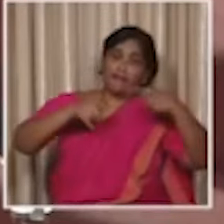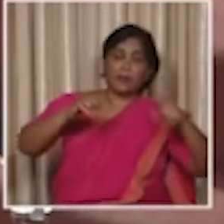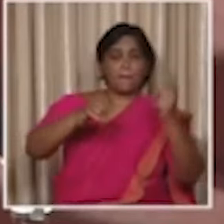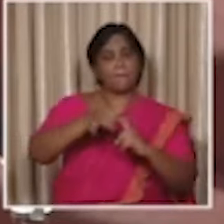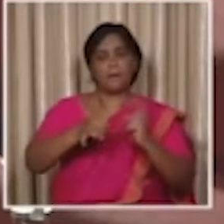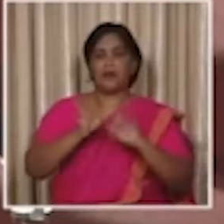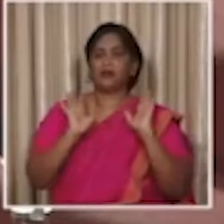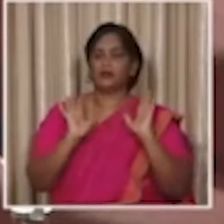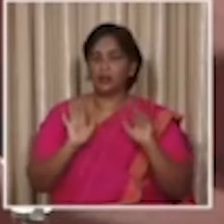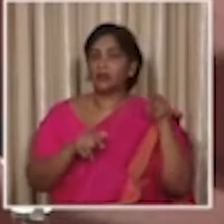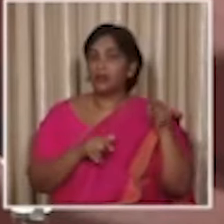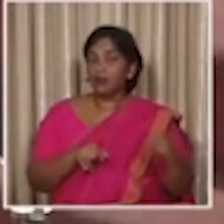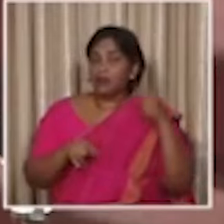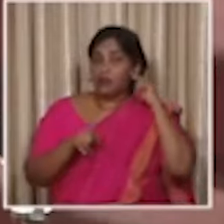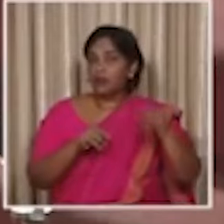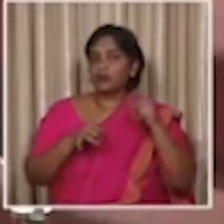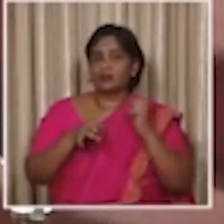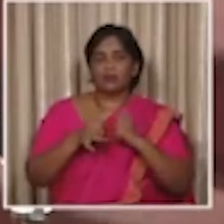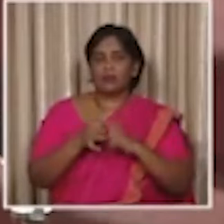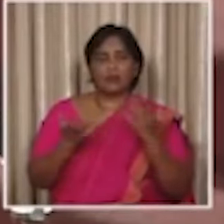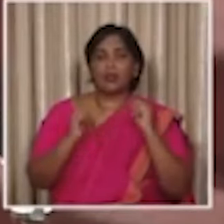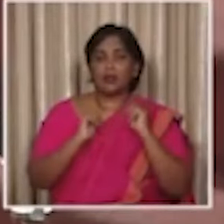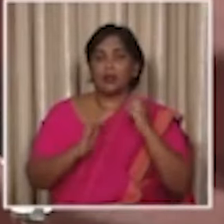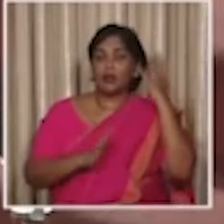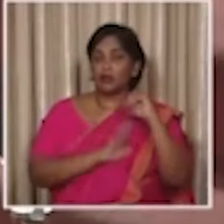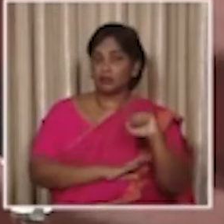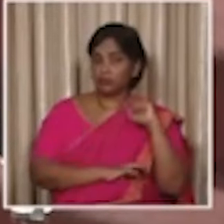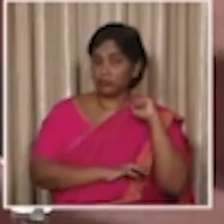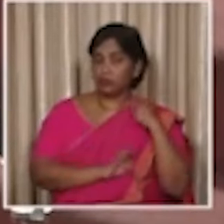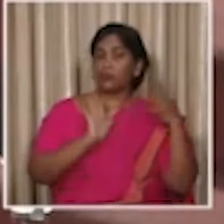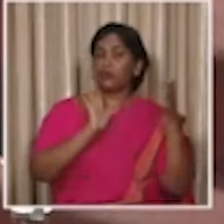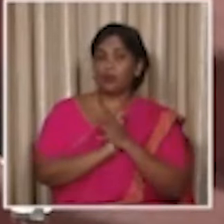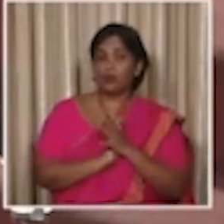ගන්නවා. හැබැයි මේක ප්‍රශ්න කරන්නේ නැහැ. මොකද මේ ලෝක බලවතුන්